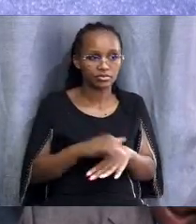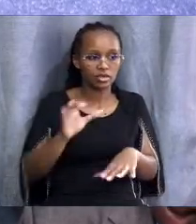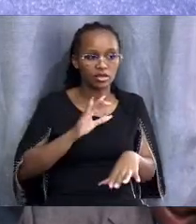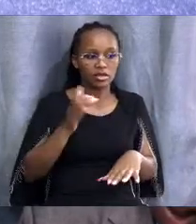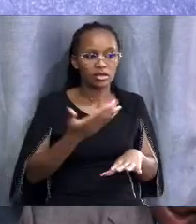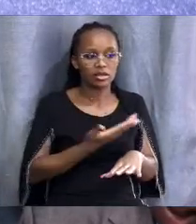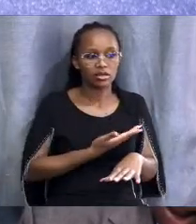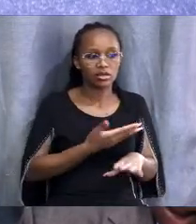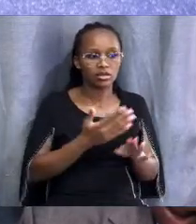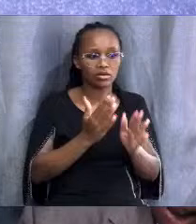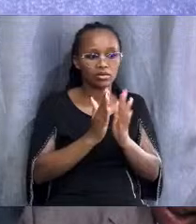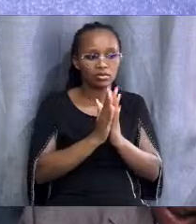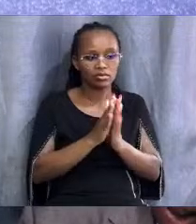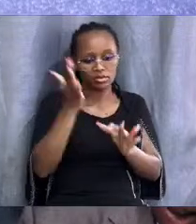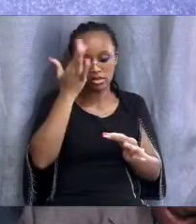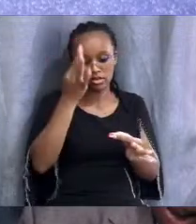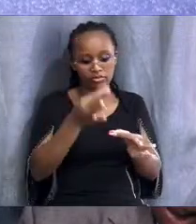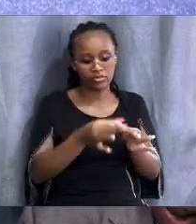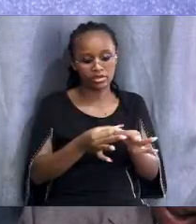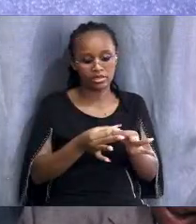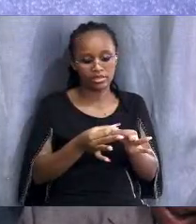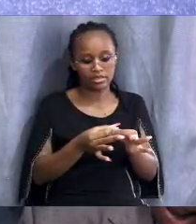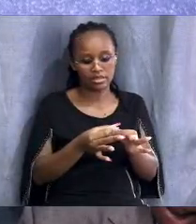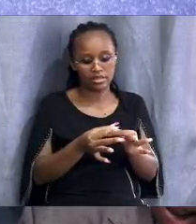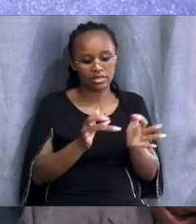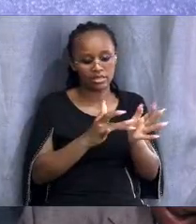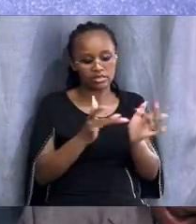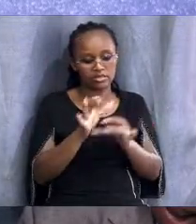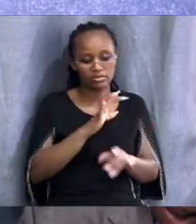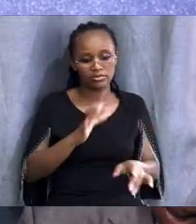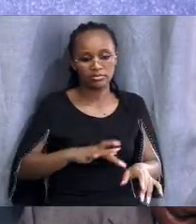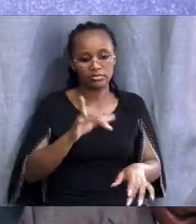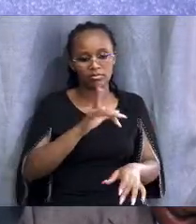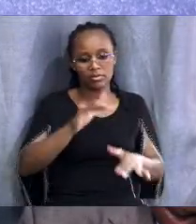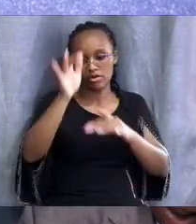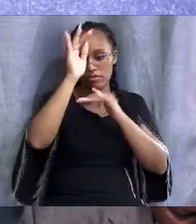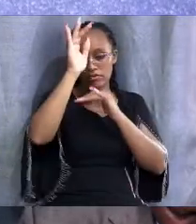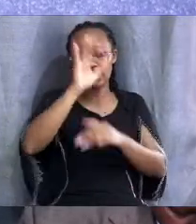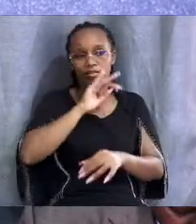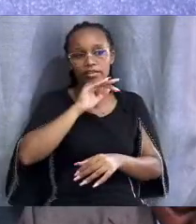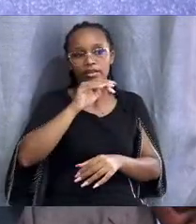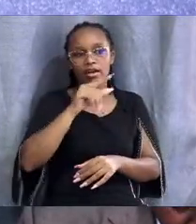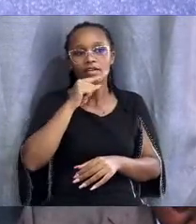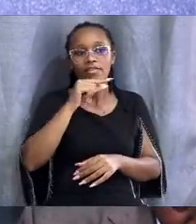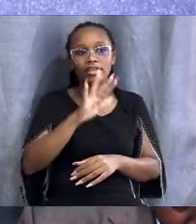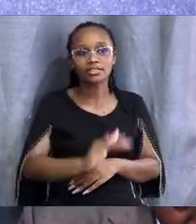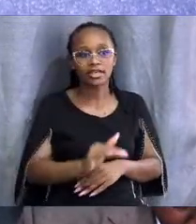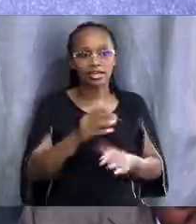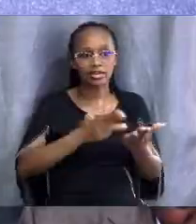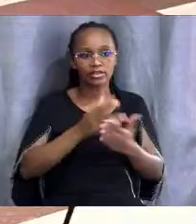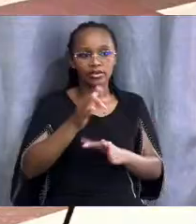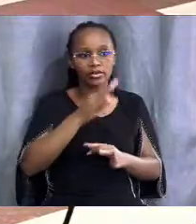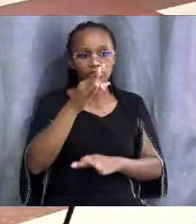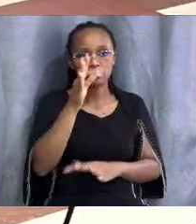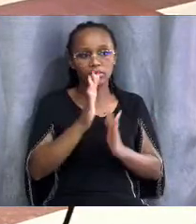ni maombi yetu ya imani, na ni katika jina la Baba, la Mwana na la Roho Mtakatifu